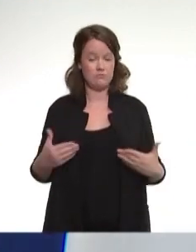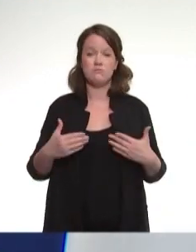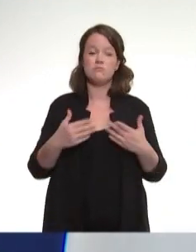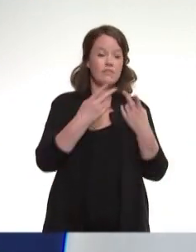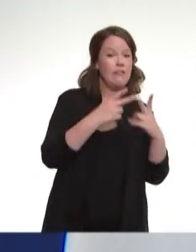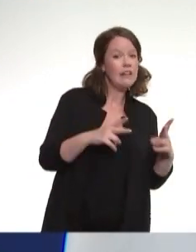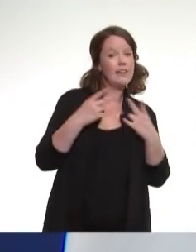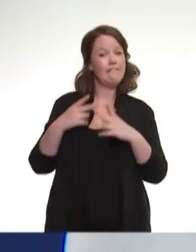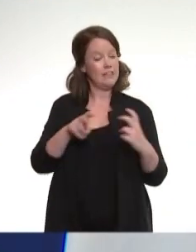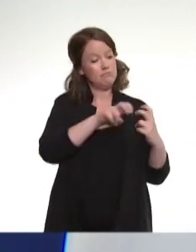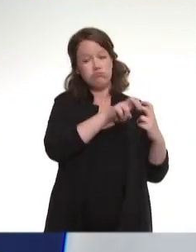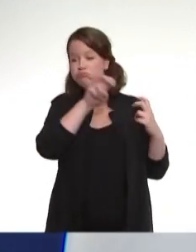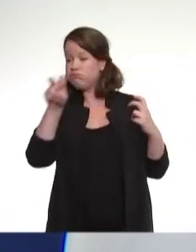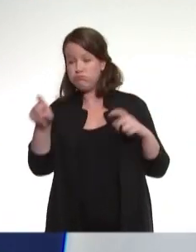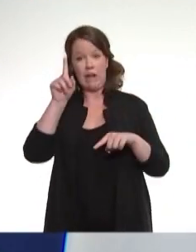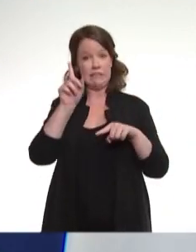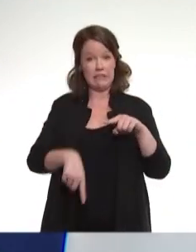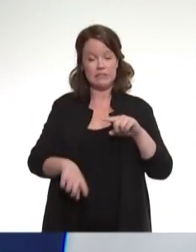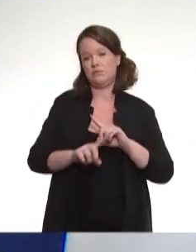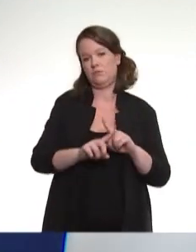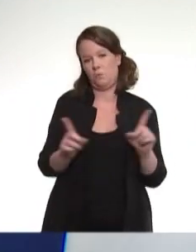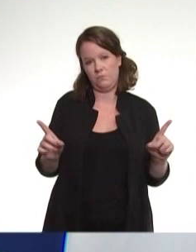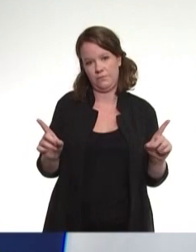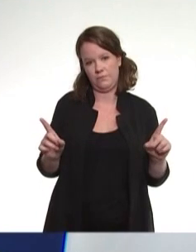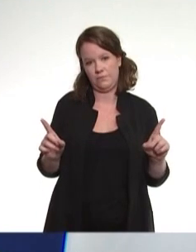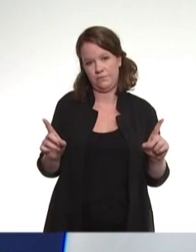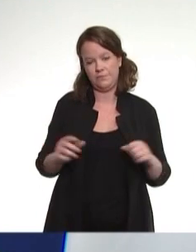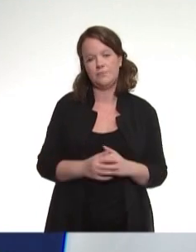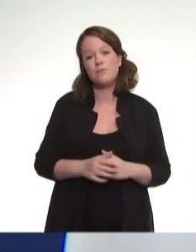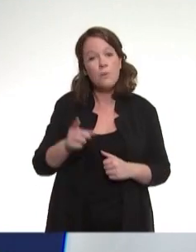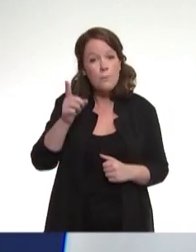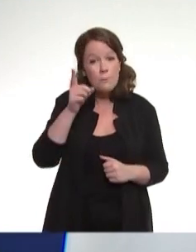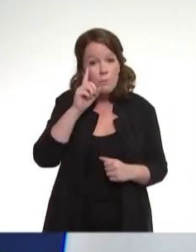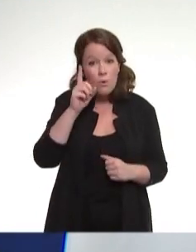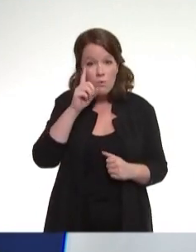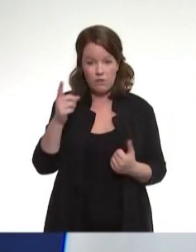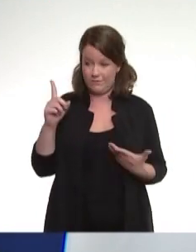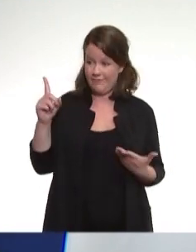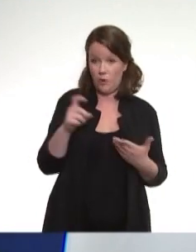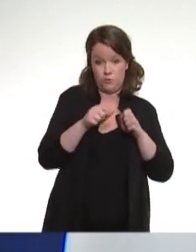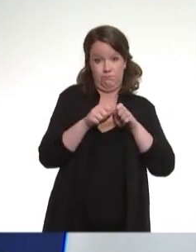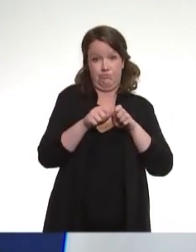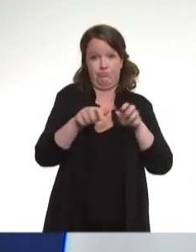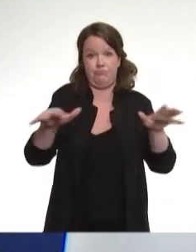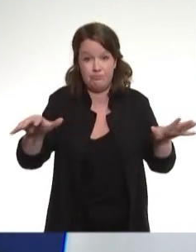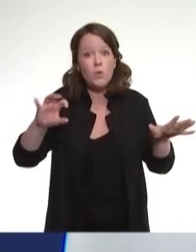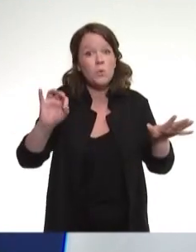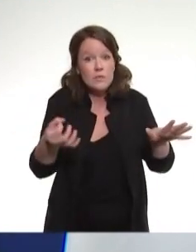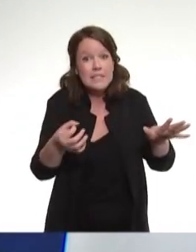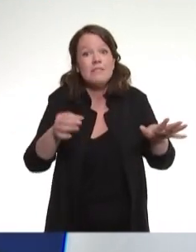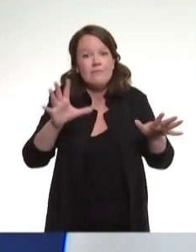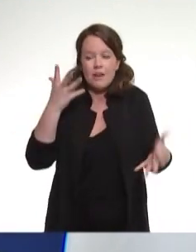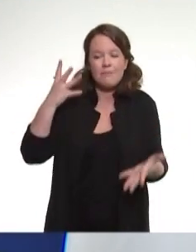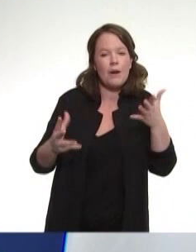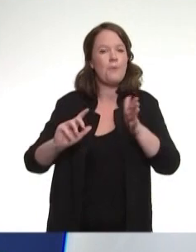une autre plusieurs raisons à cela d'abord nous ne sommes pas arrivés a ainsi une situation de diffusion du virus tel que nous l'avions connus au printemps